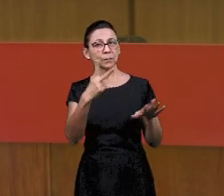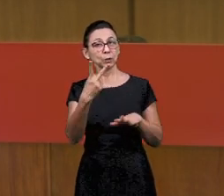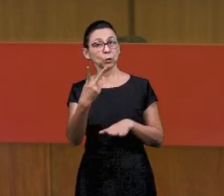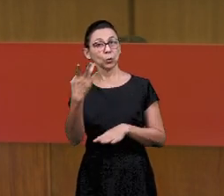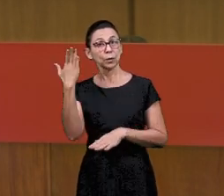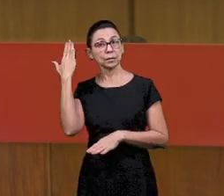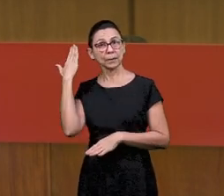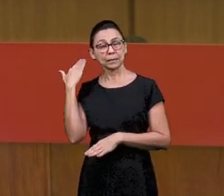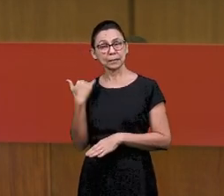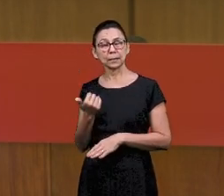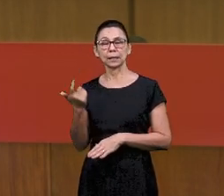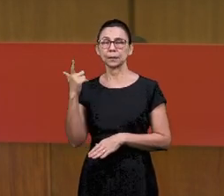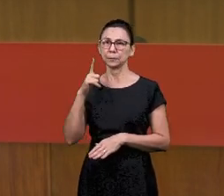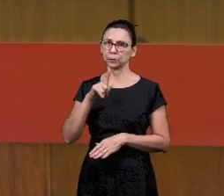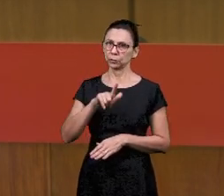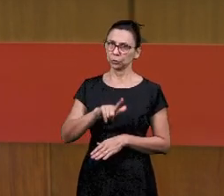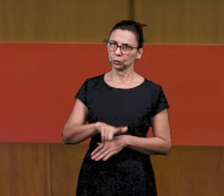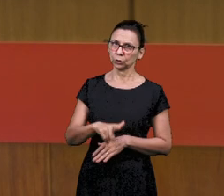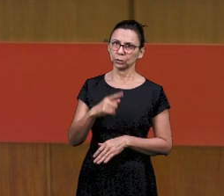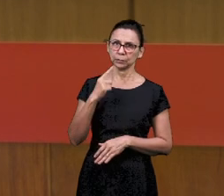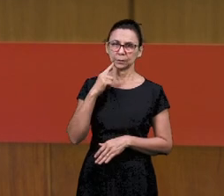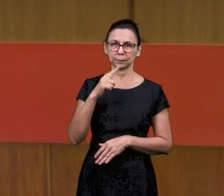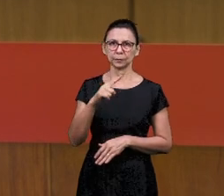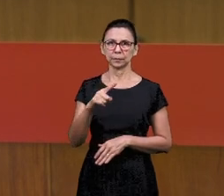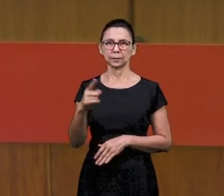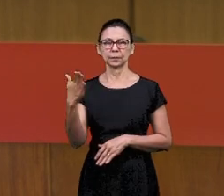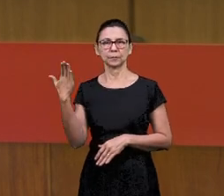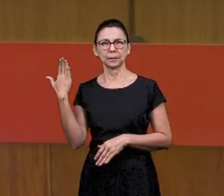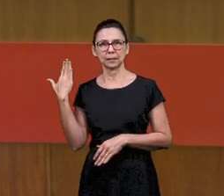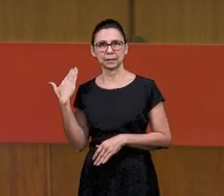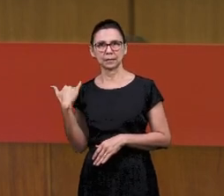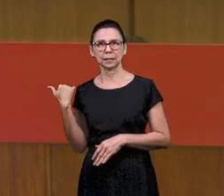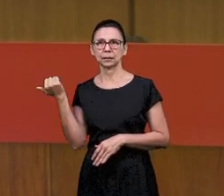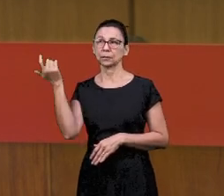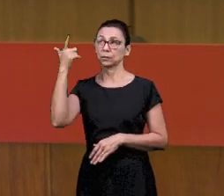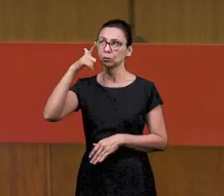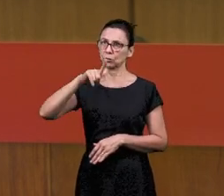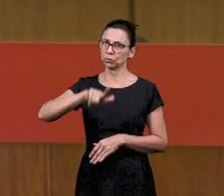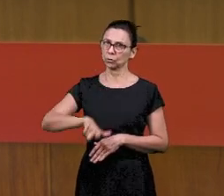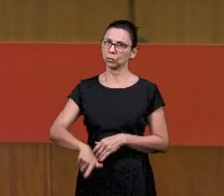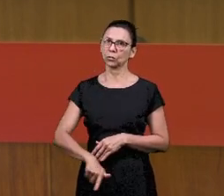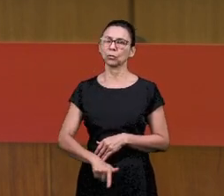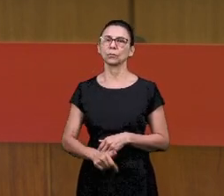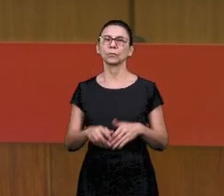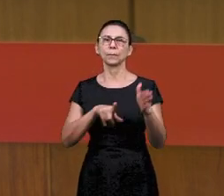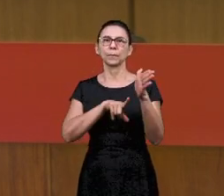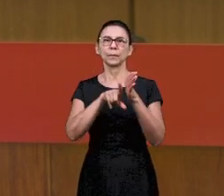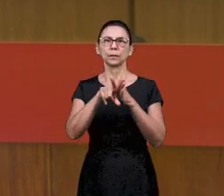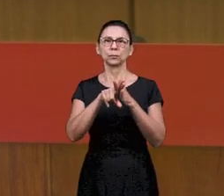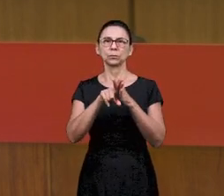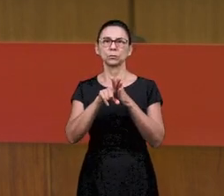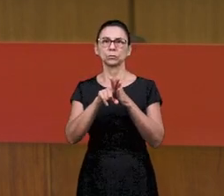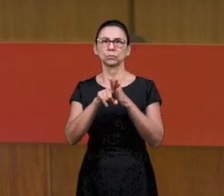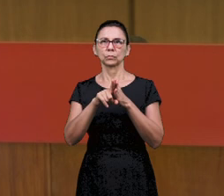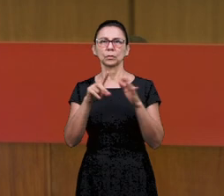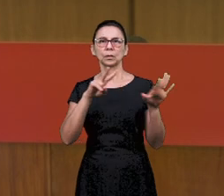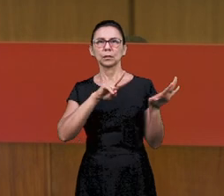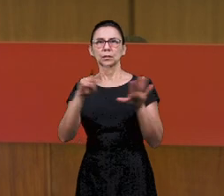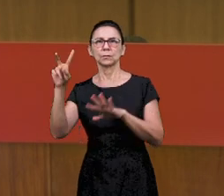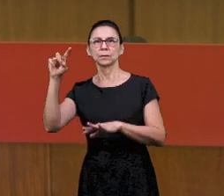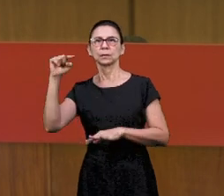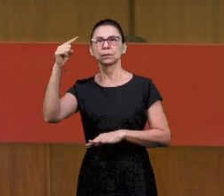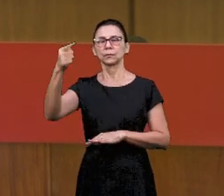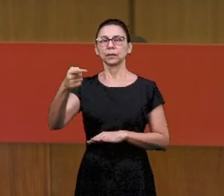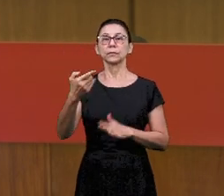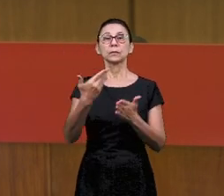avons répété le week-end dernier. Maintenant, nous vous rappelons la question pour la semaine prochaine. Vous allez